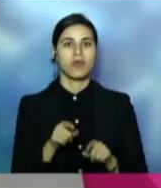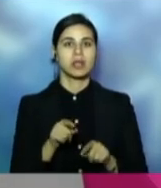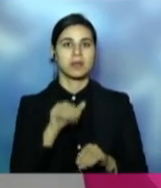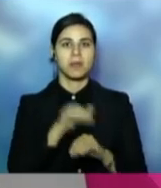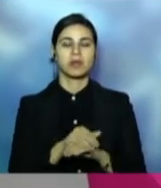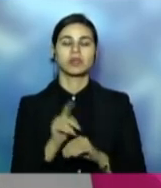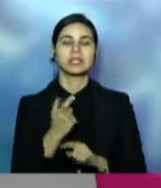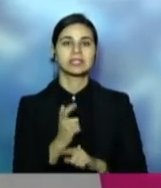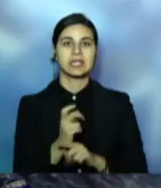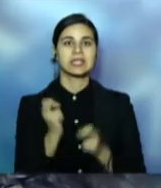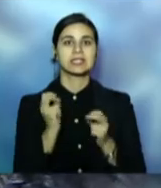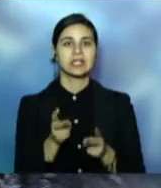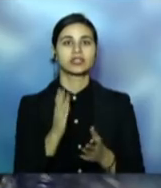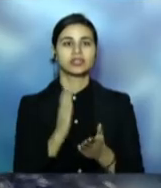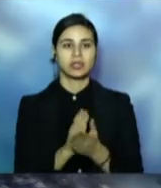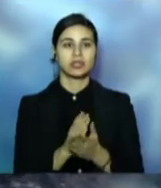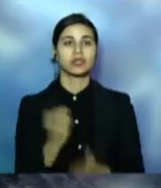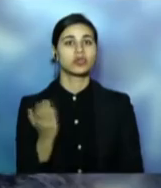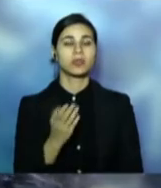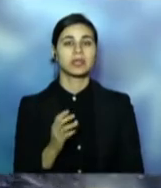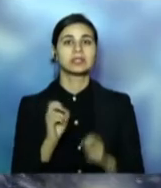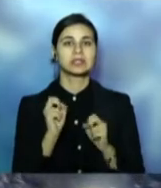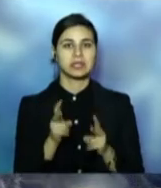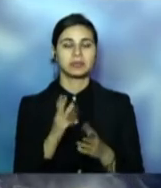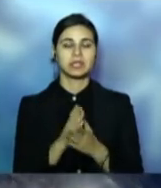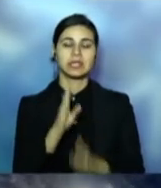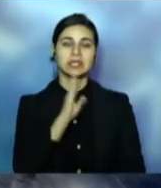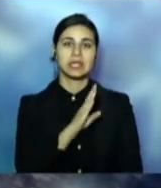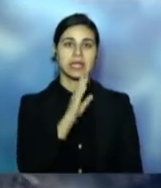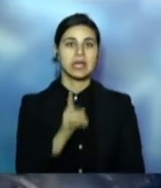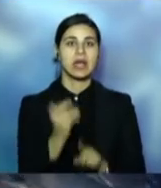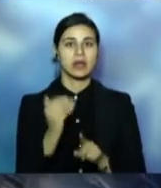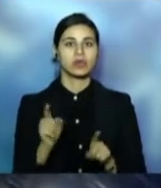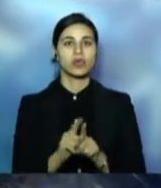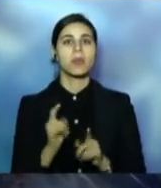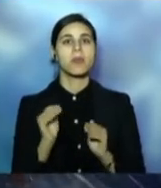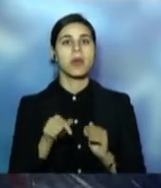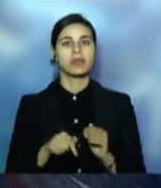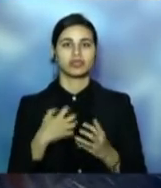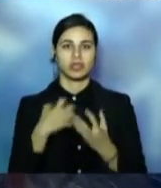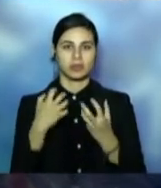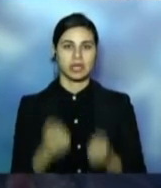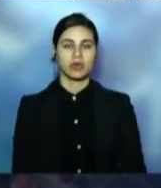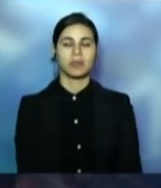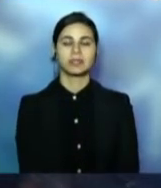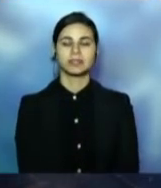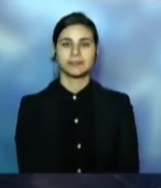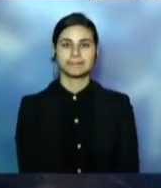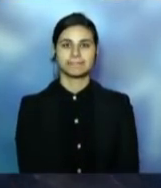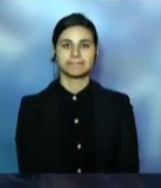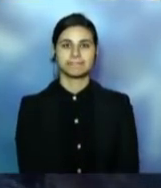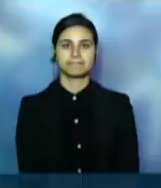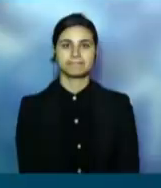ფაქტორი და ძალიან საშიში გარემოება, რომელიც საფრთხეს უქმნის როგორც დედის, ასევე ნაყოფის ჯანმრთელობას.